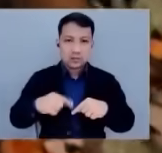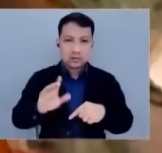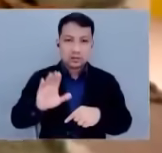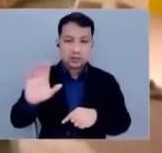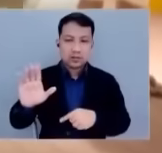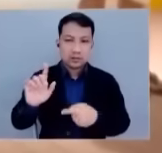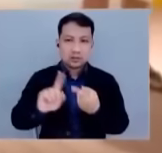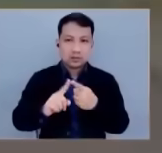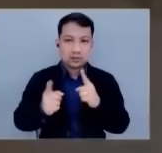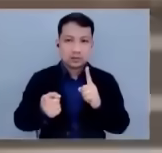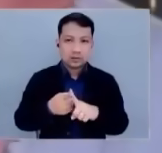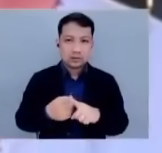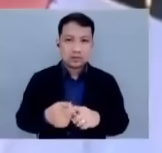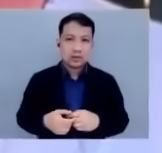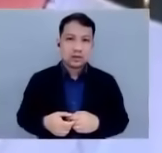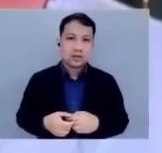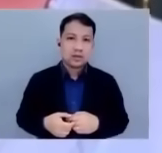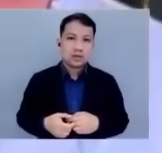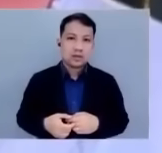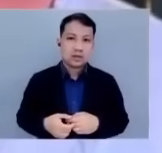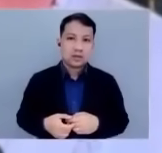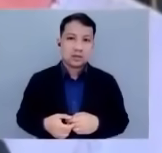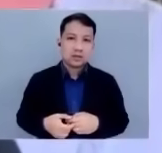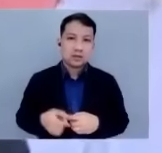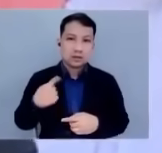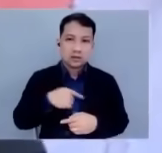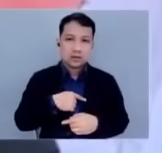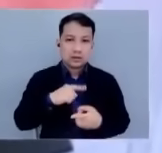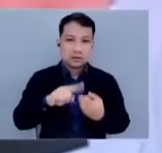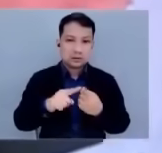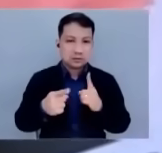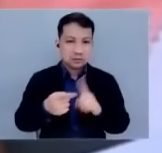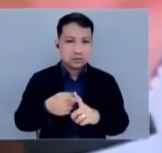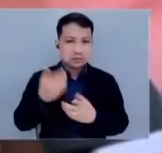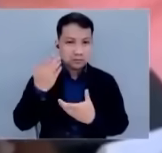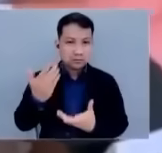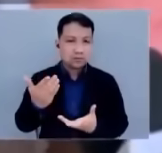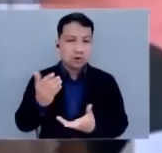kaibigan. Daniel has been a friend and will always be a friend.